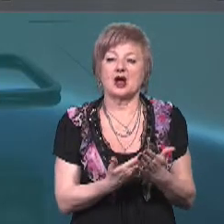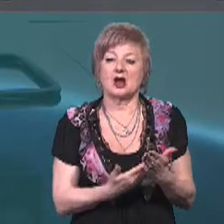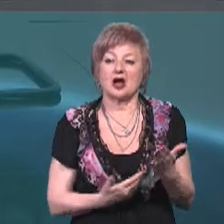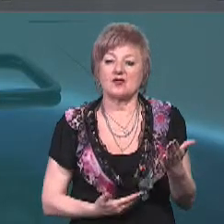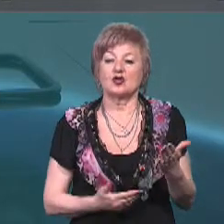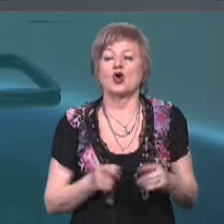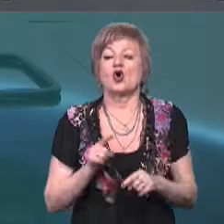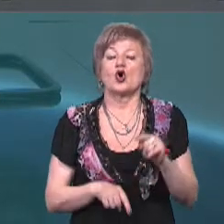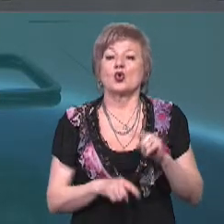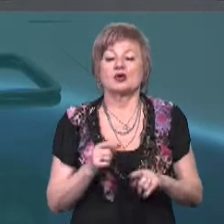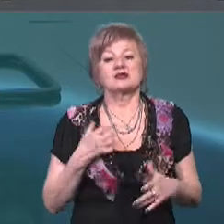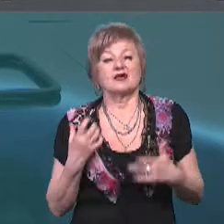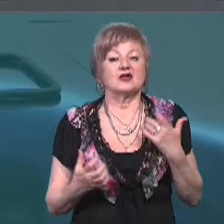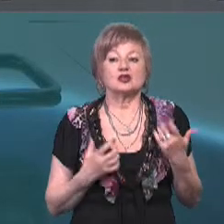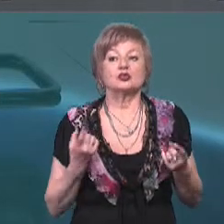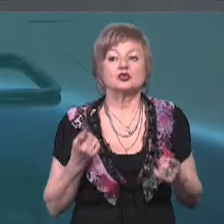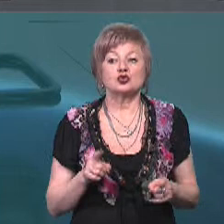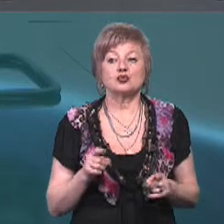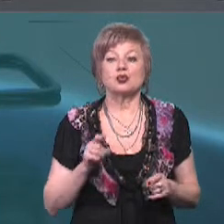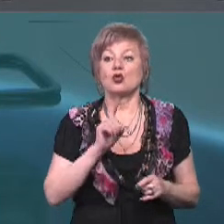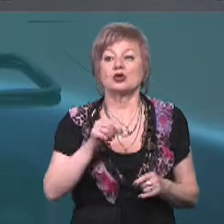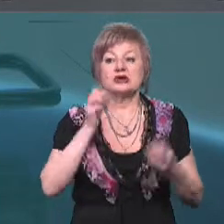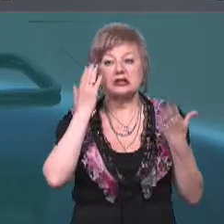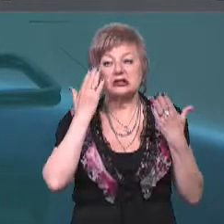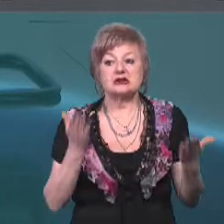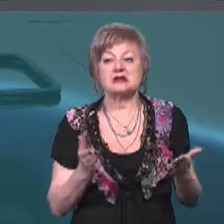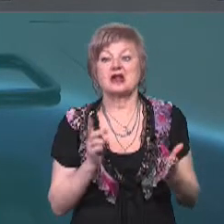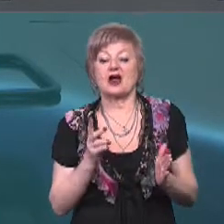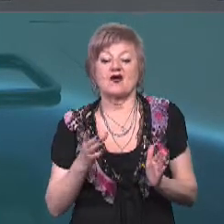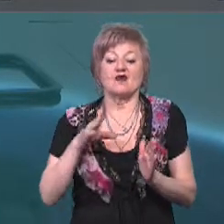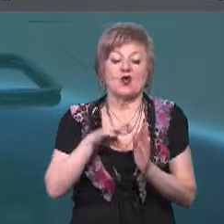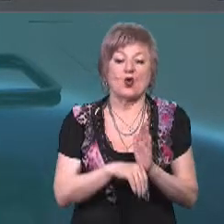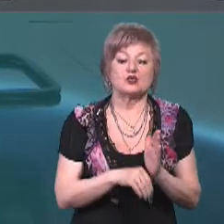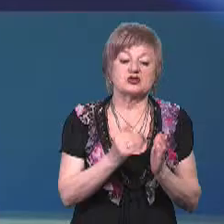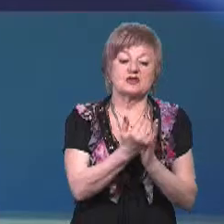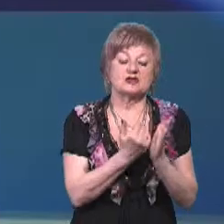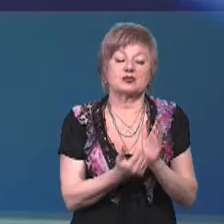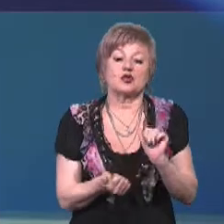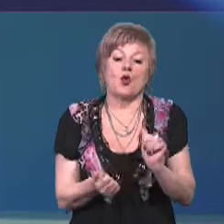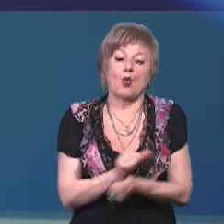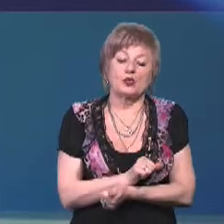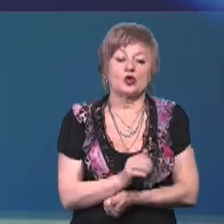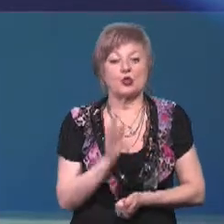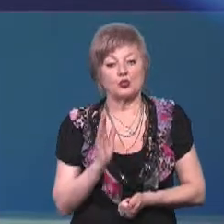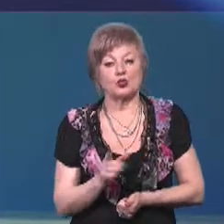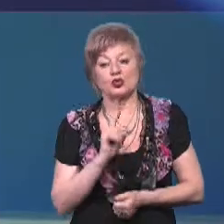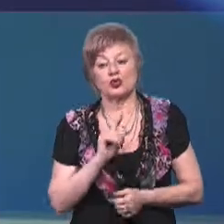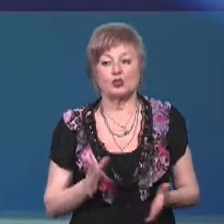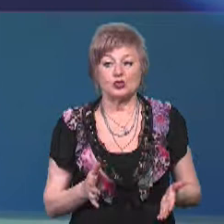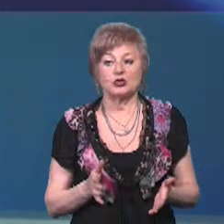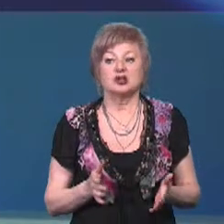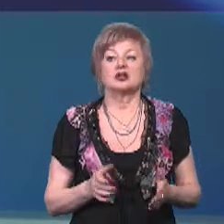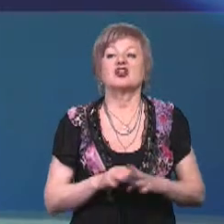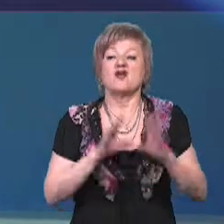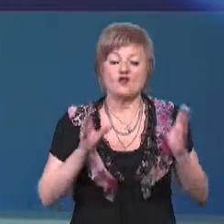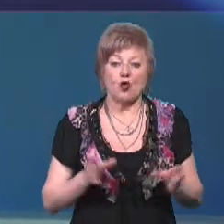волають родичі, вони насправді не знають, кого буде включено в списки на обмін, кого не буде включено. І це, чи буде